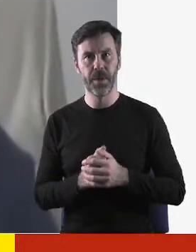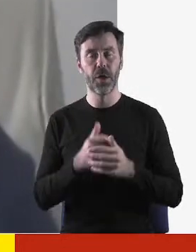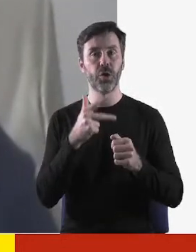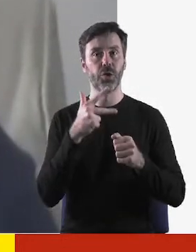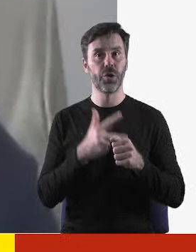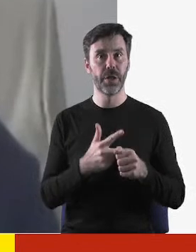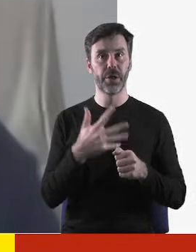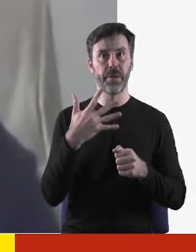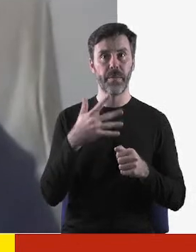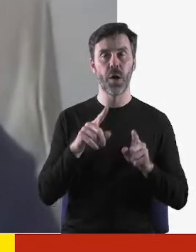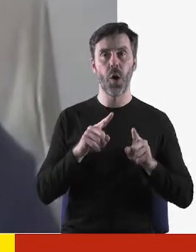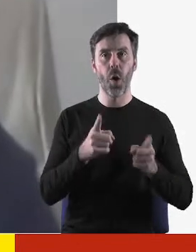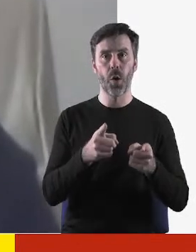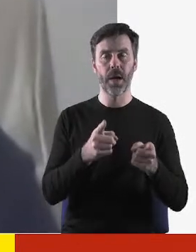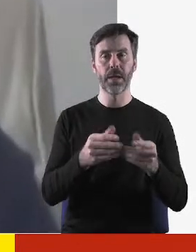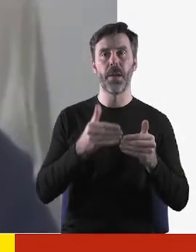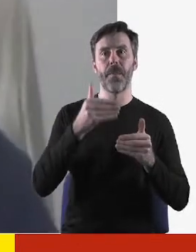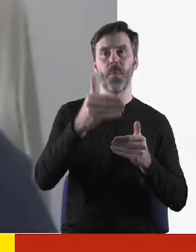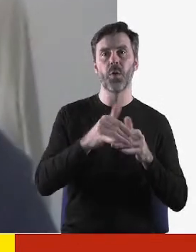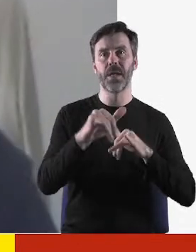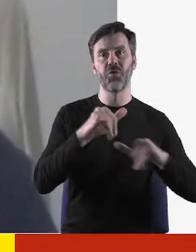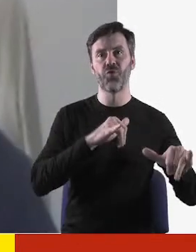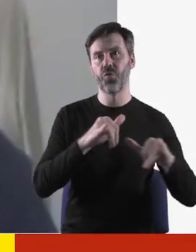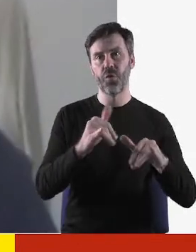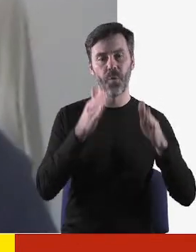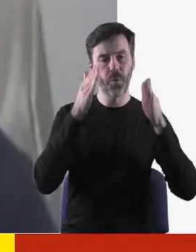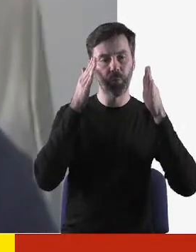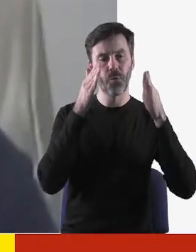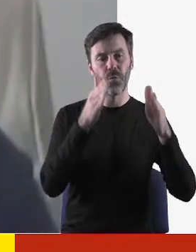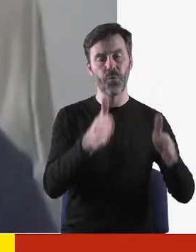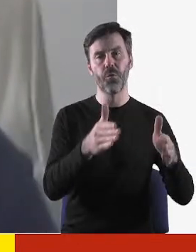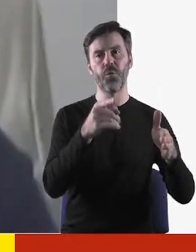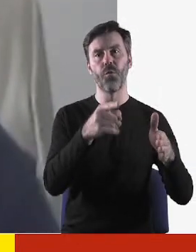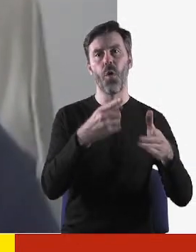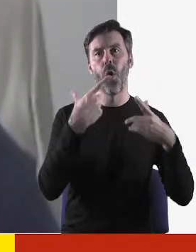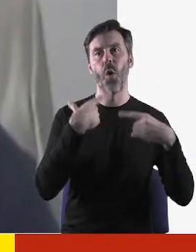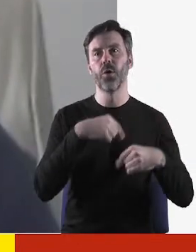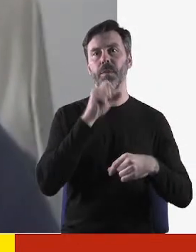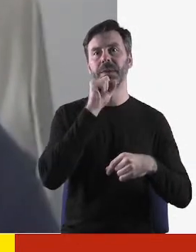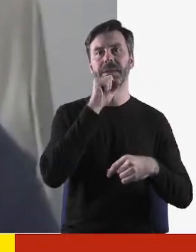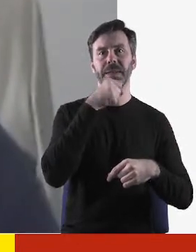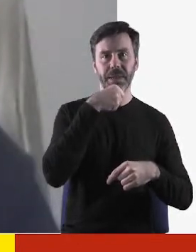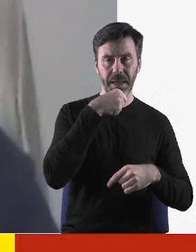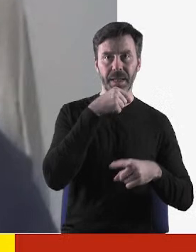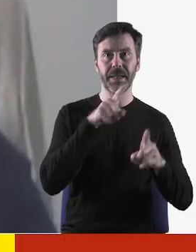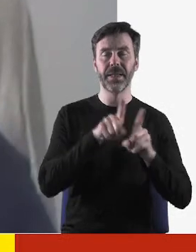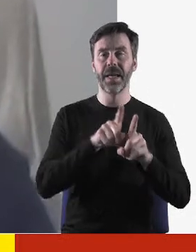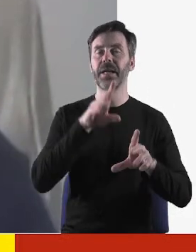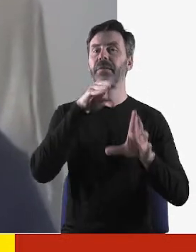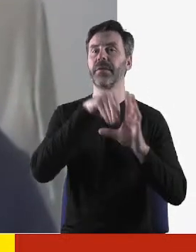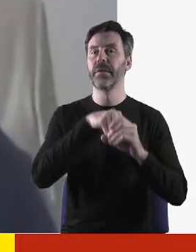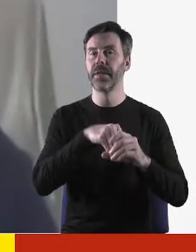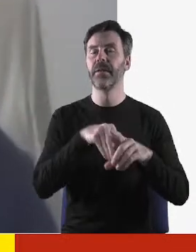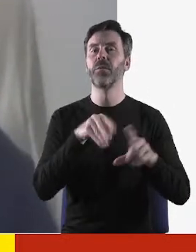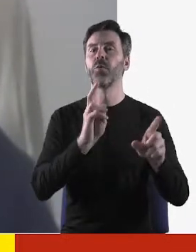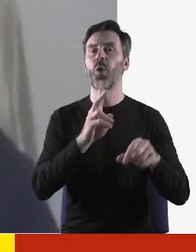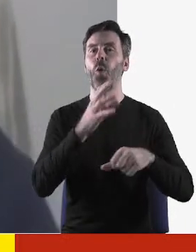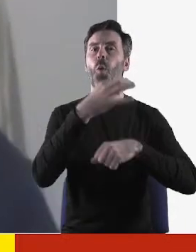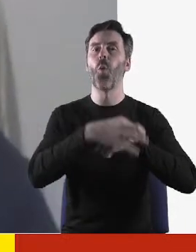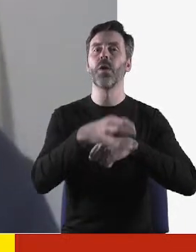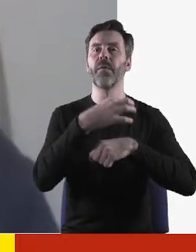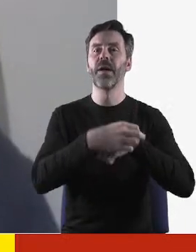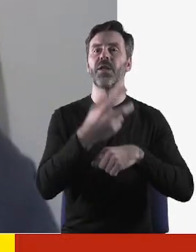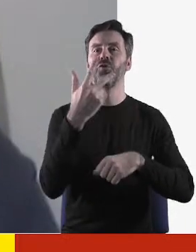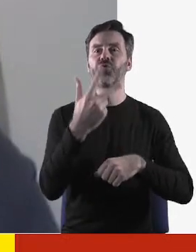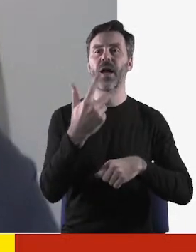organizacji pozarządowych zajmujących się osobami starszymi, w tym również były to uniwersytety